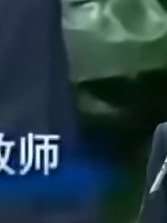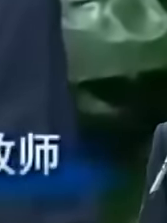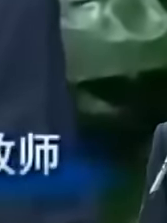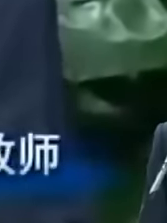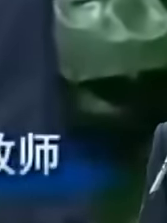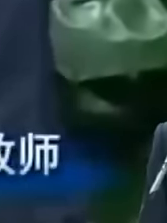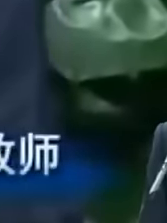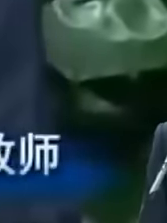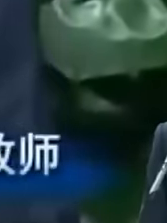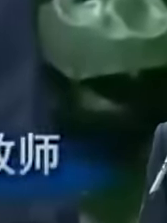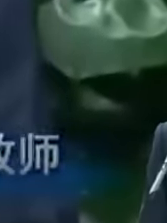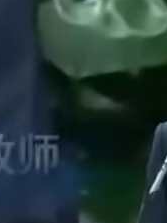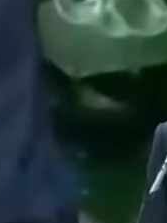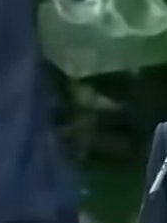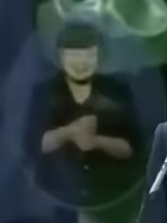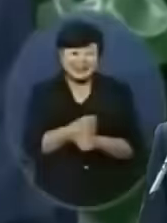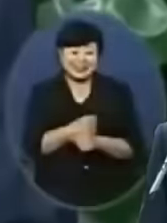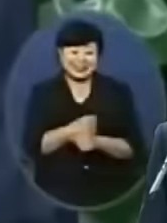행복합니다.